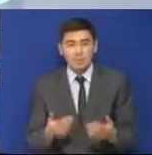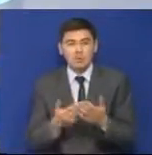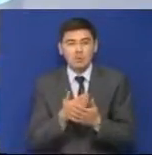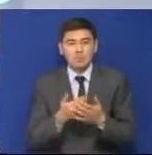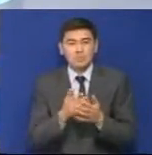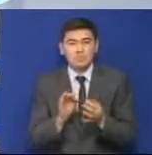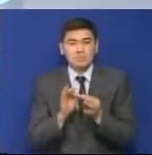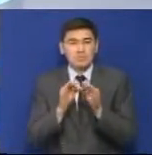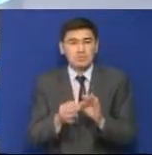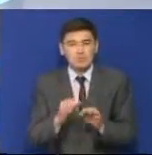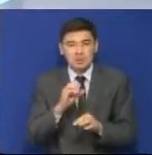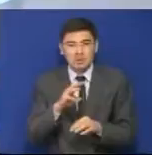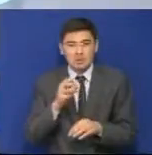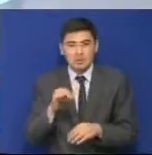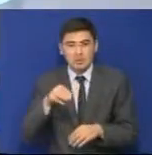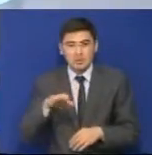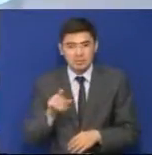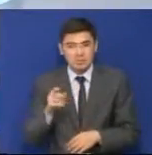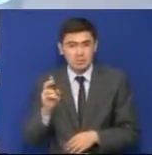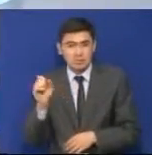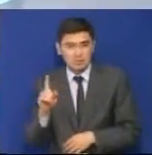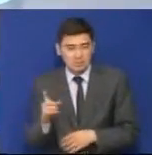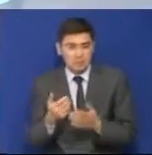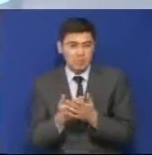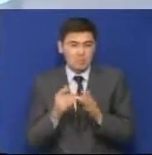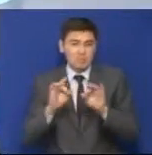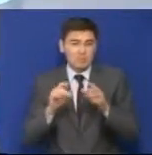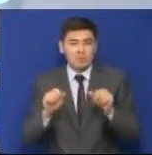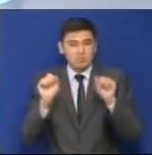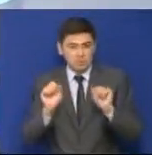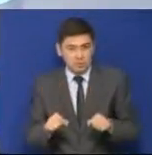Жаңалықтарымыздың толық нұсқасын semitv.kz сайтынан көре аласыздар.